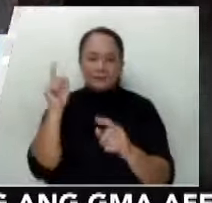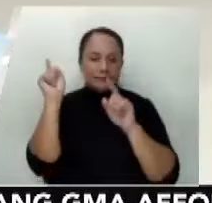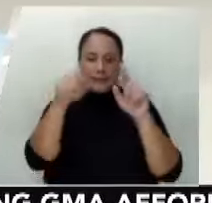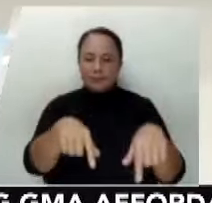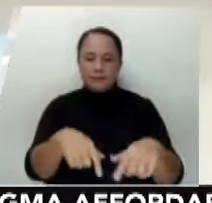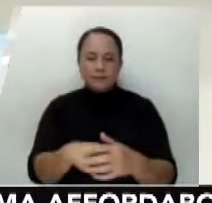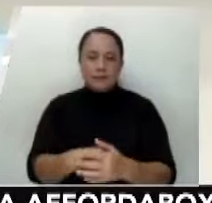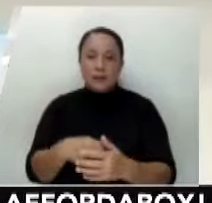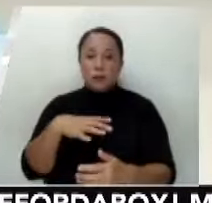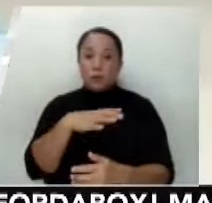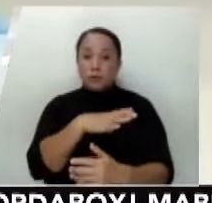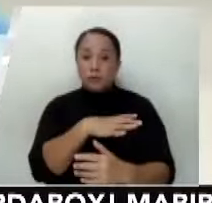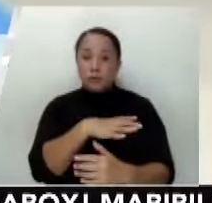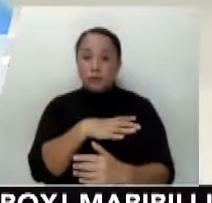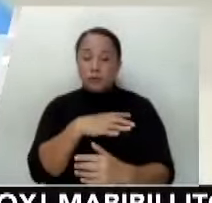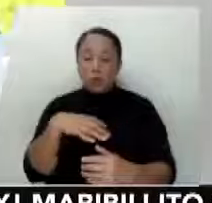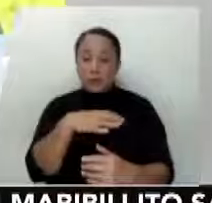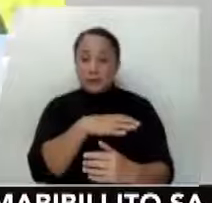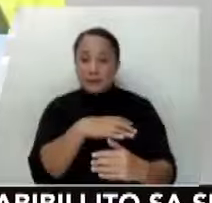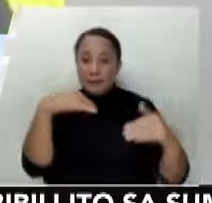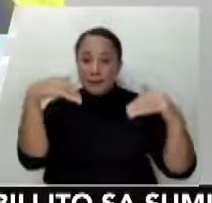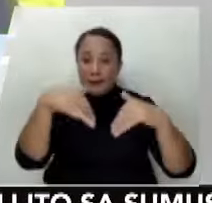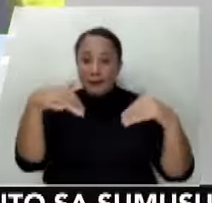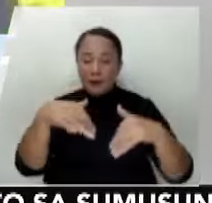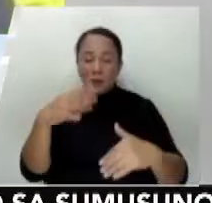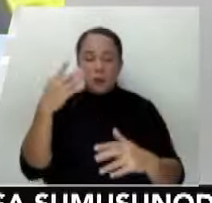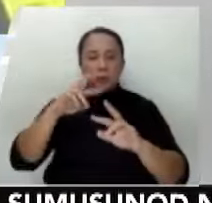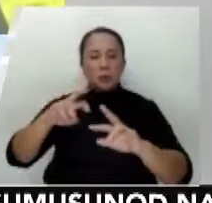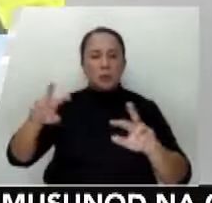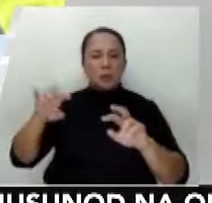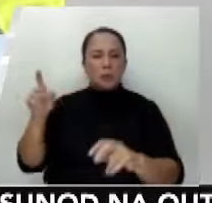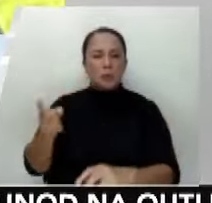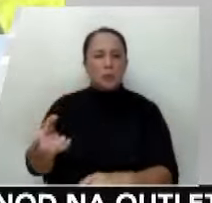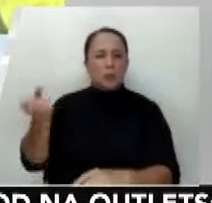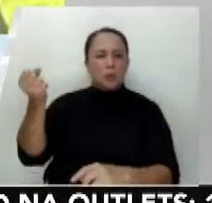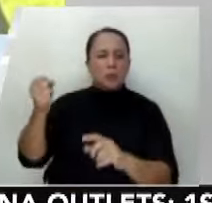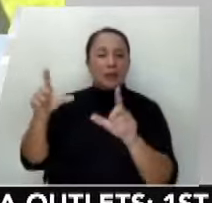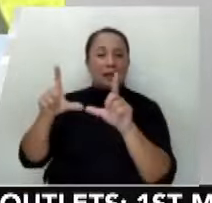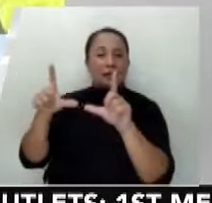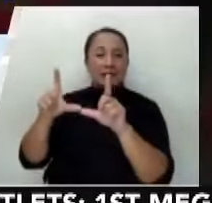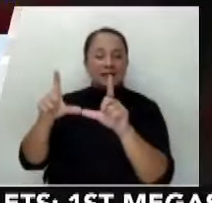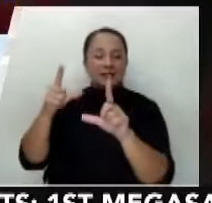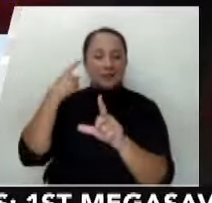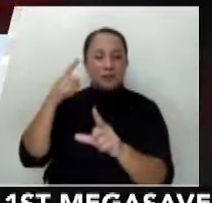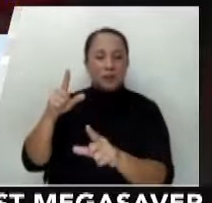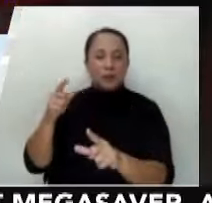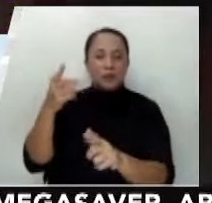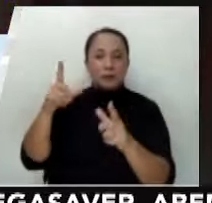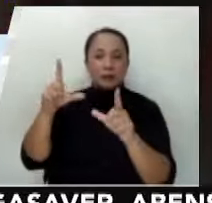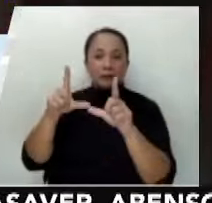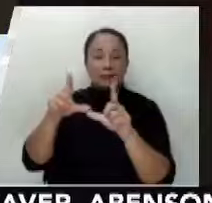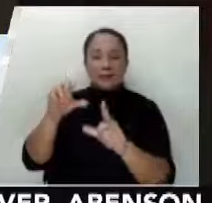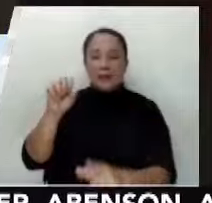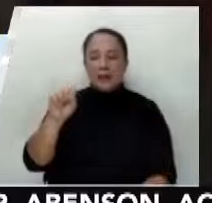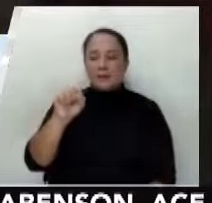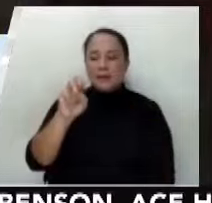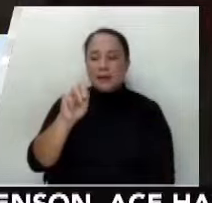bukas kaugnay ito ng imbestigasyon ng house legis franchises sa paglabag umano sa prangkisa ng TV network na